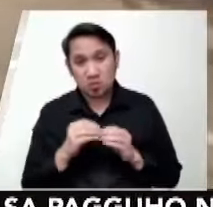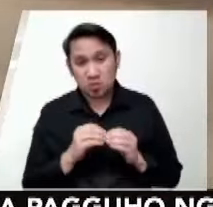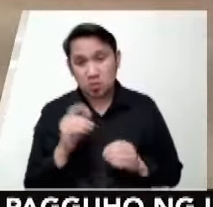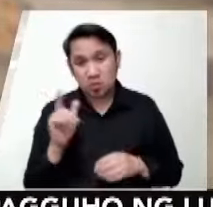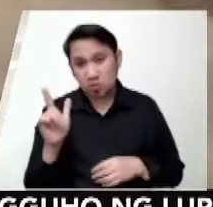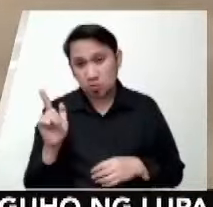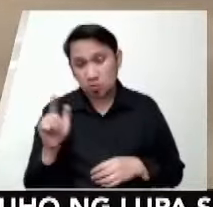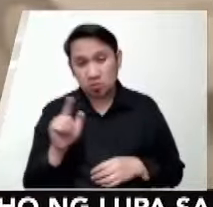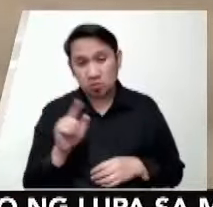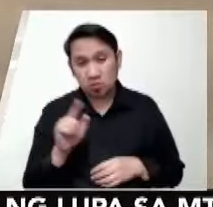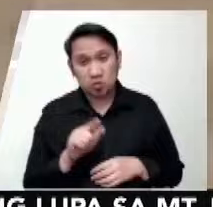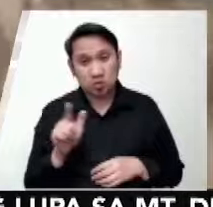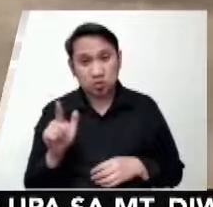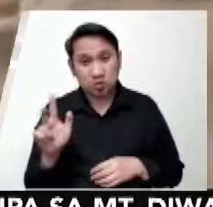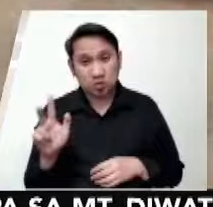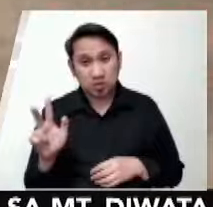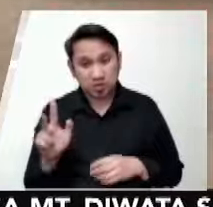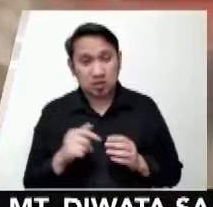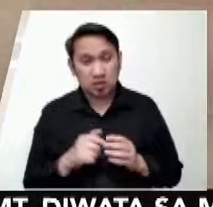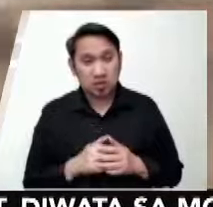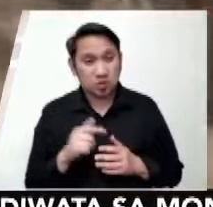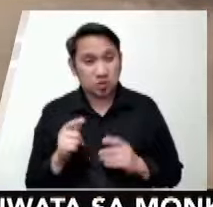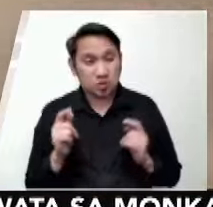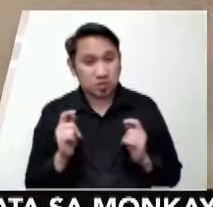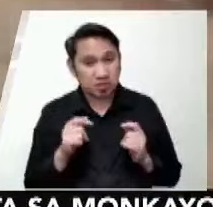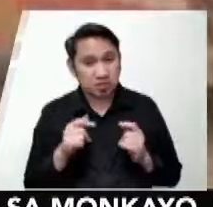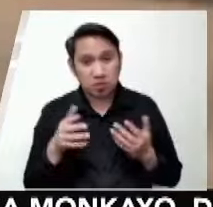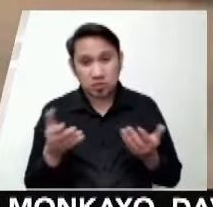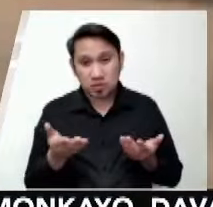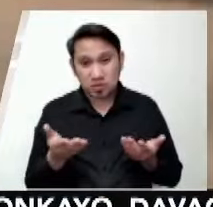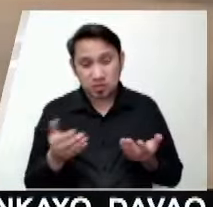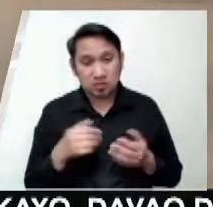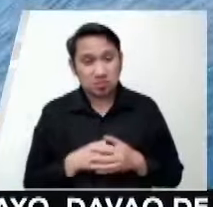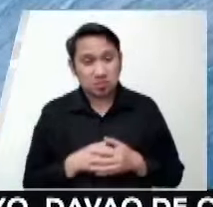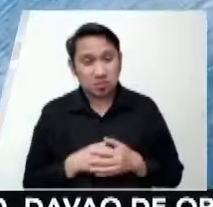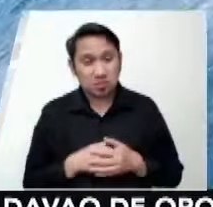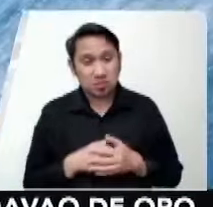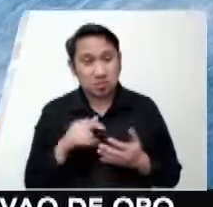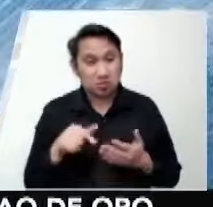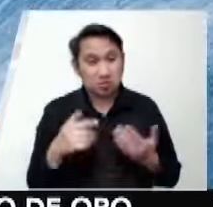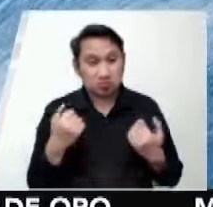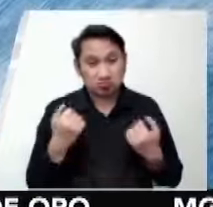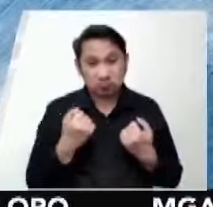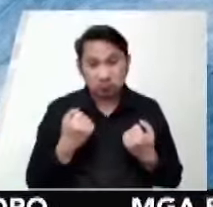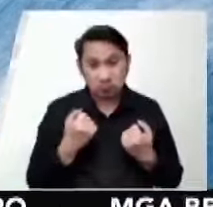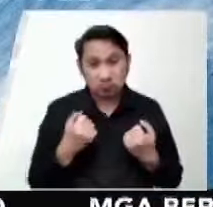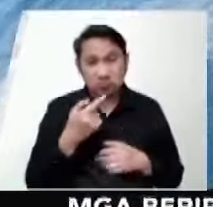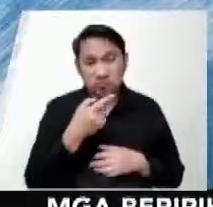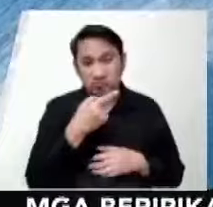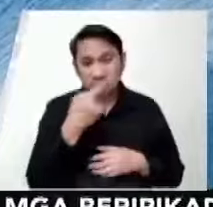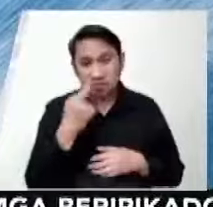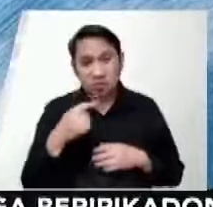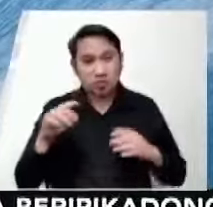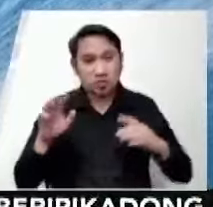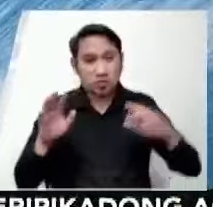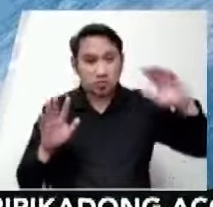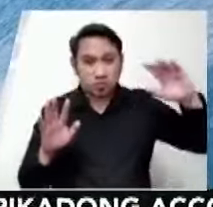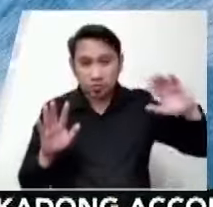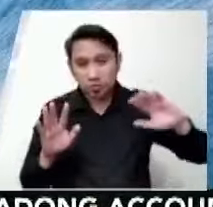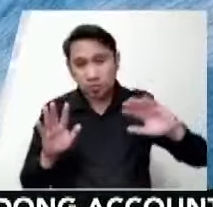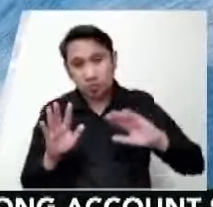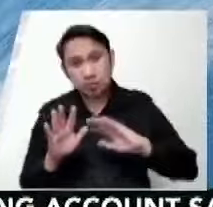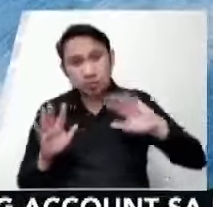23 degrees Celsius ang temperatura sa Metro Manila. Ang malamig na klimang yan dahil pa rin sa hanging abihan o northeast monsoon